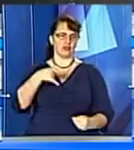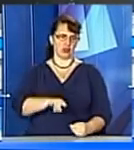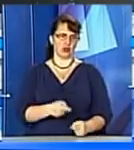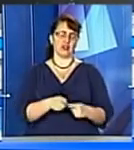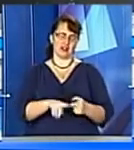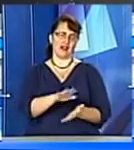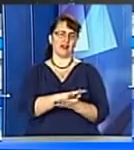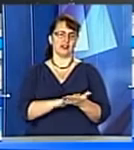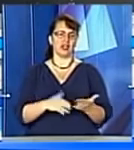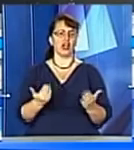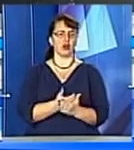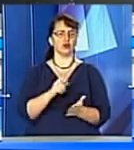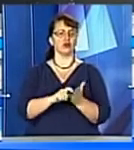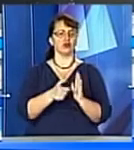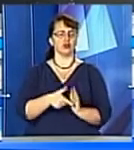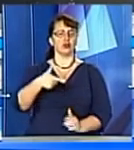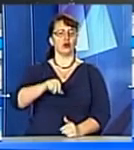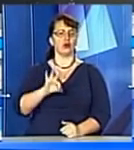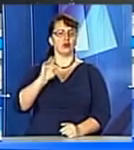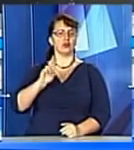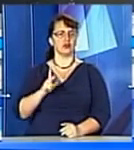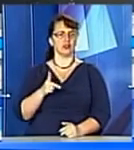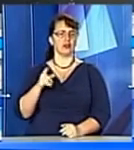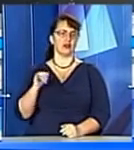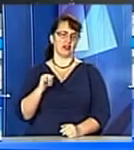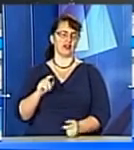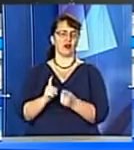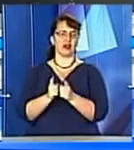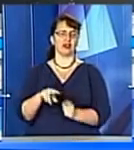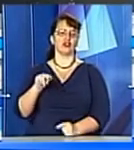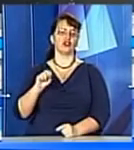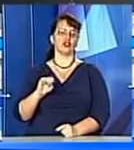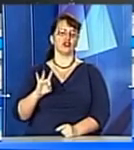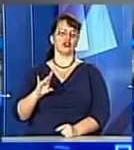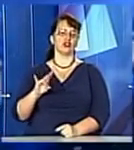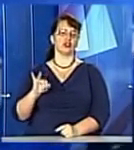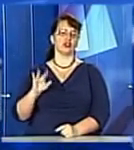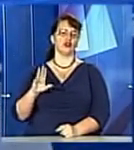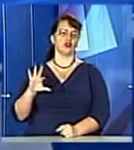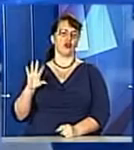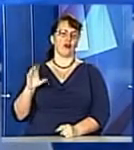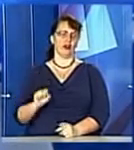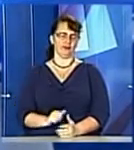іншого, далі у новинах у студії Ірина Гоць. Сурдопереклад Олени Чернишової. Вечір добрий.